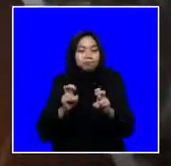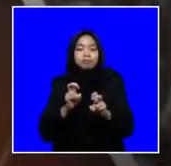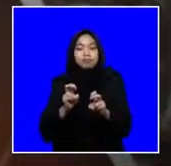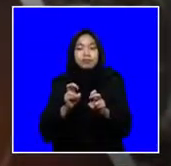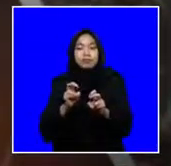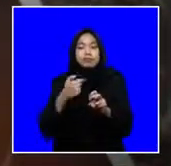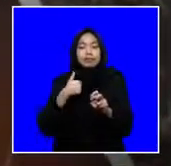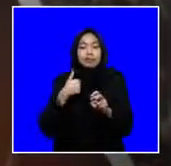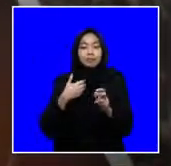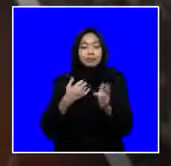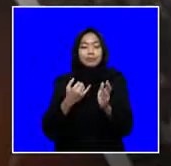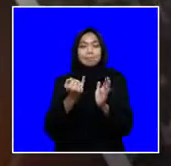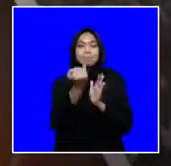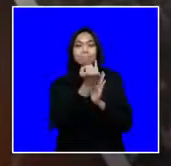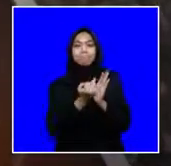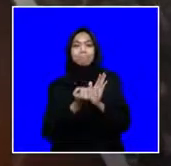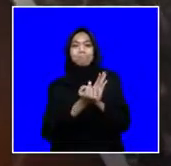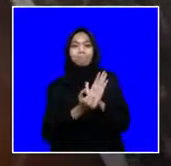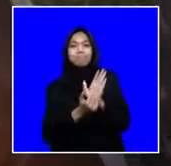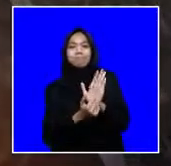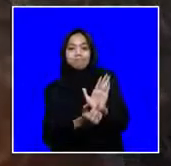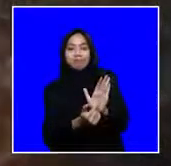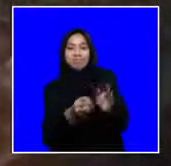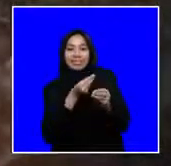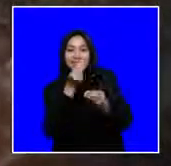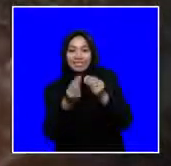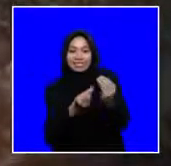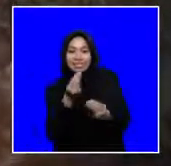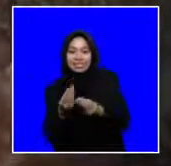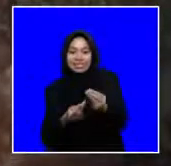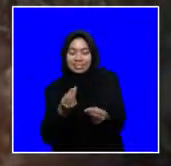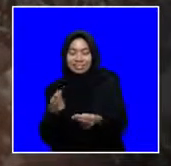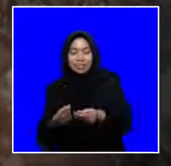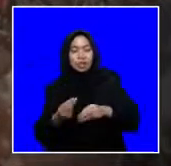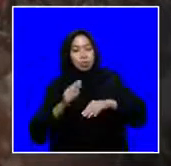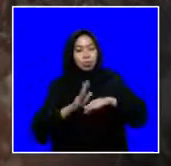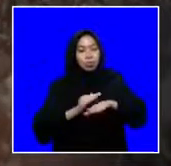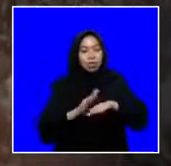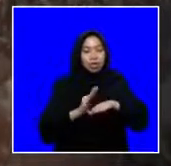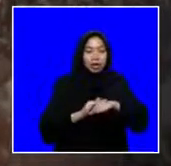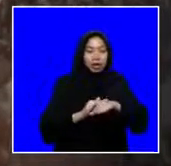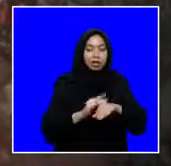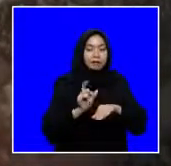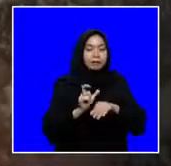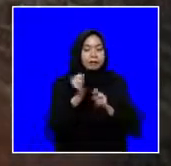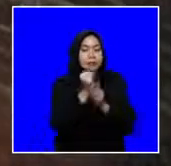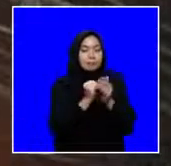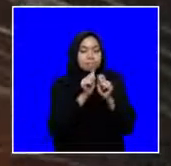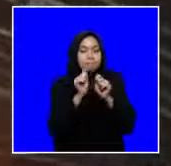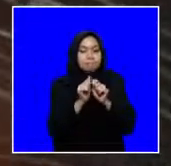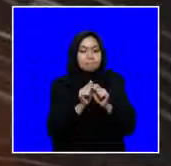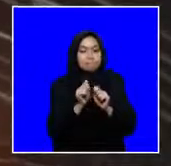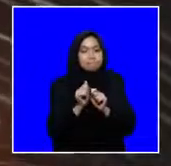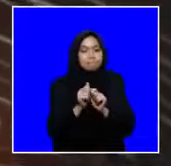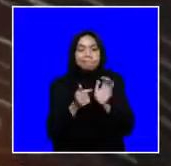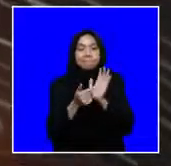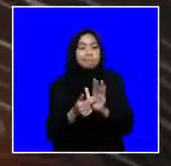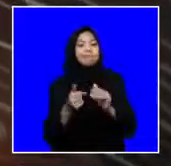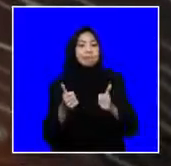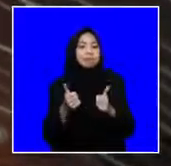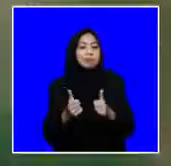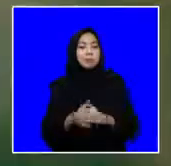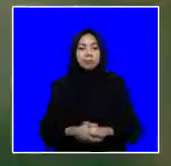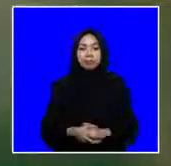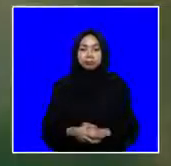mengartikulasikan, berargumentasi tentang tradisinya, tentang pemahaman-pemahaman teknis yang selama ini dikerjakan oleh para pelaku seni.